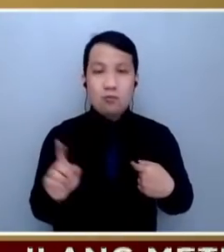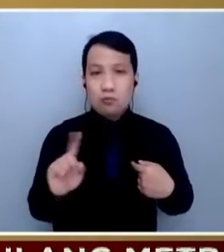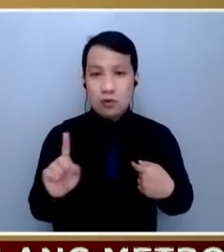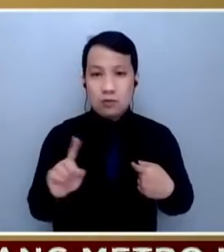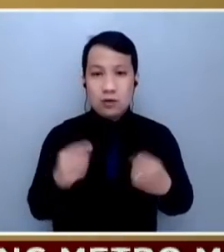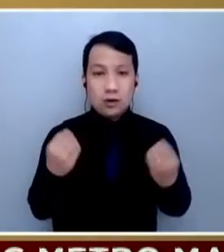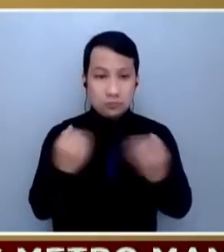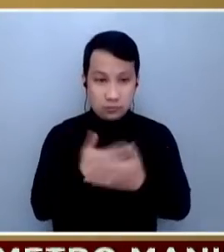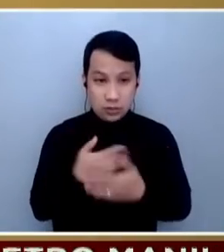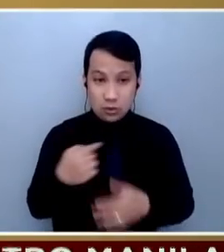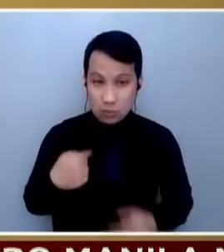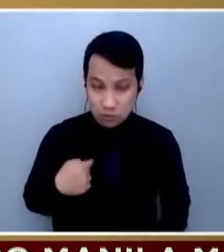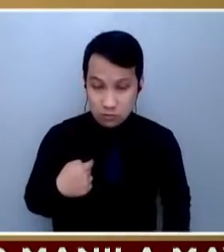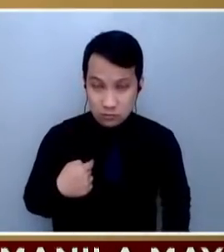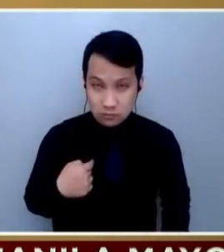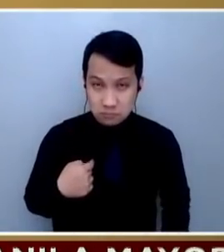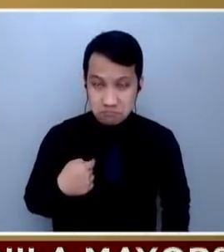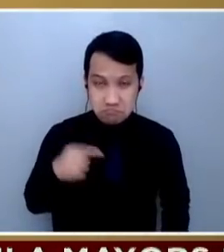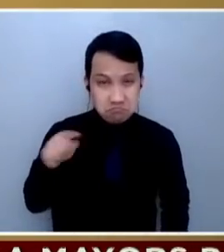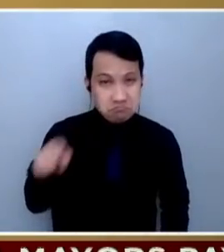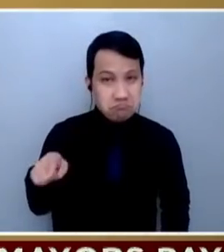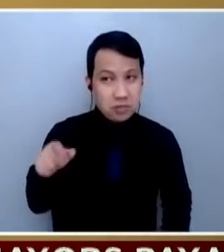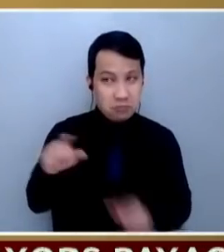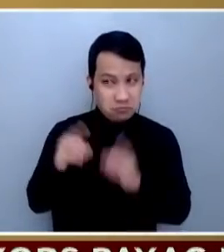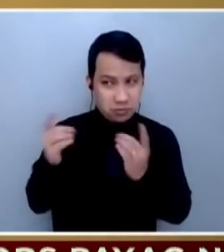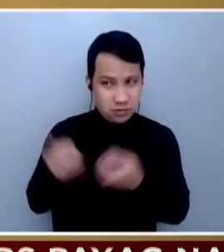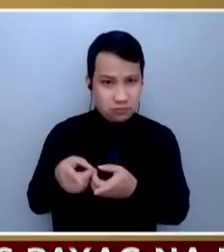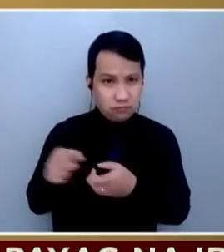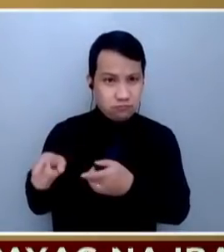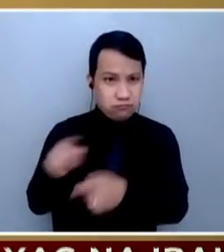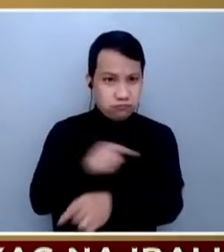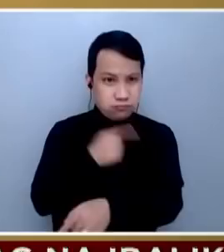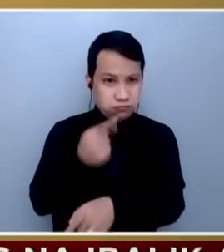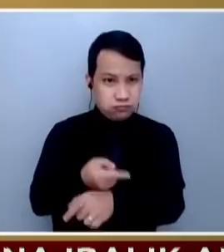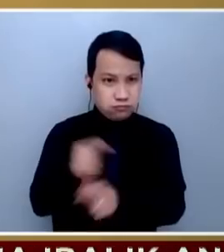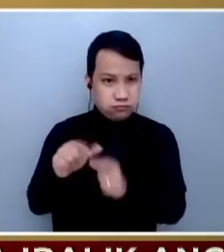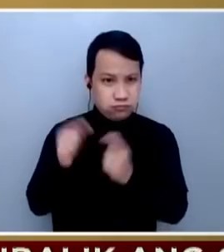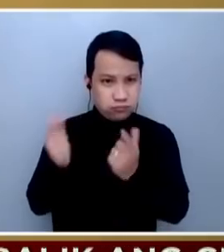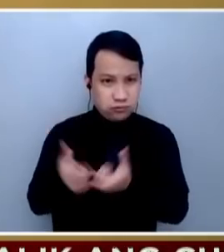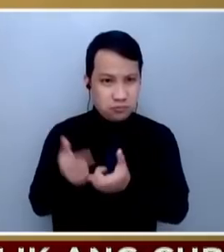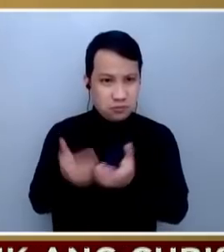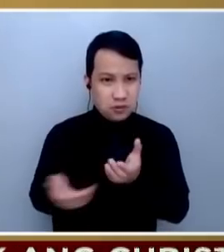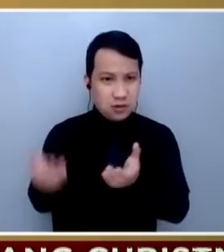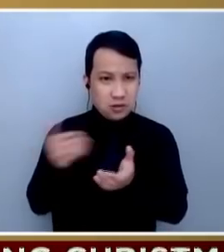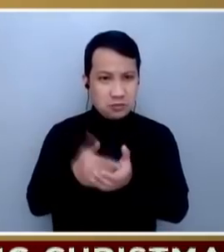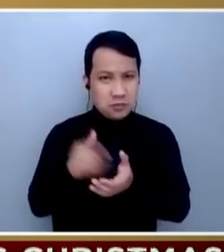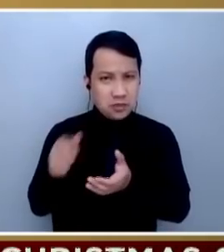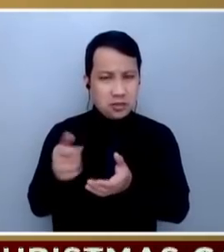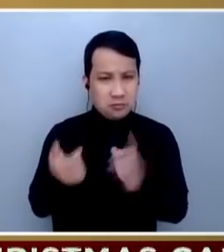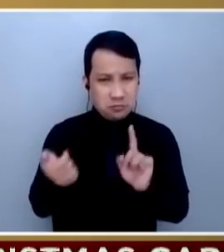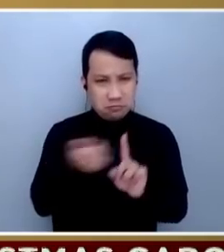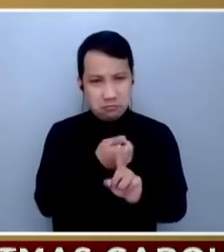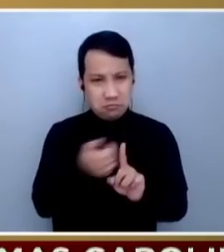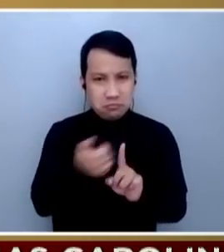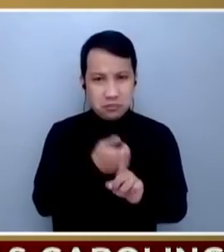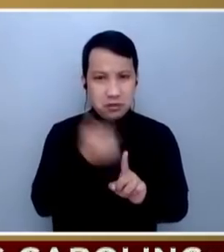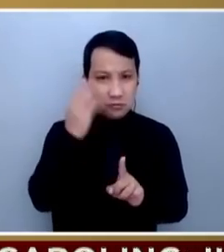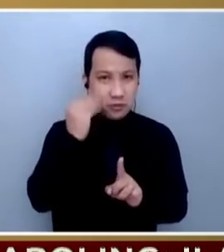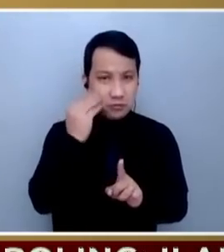ko talaga na may ganito na parang very powerful na grupo, baka maulit-ulit yung pang-aabuso na nangyari sa